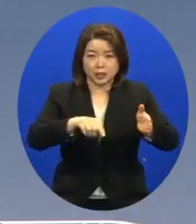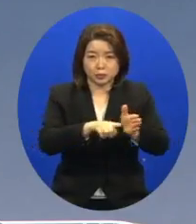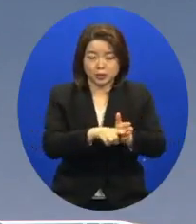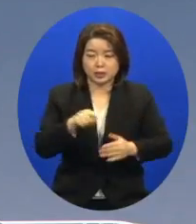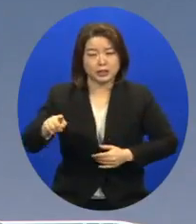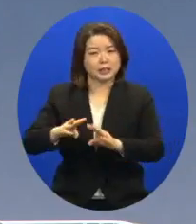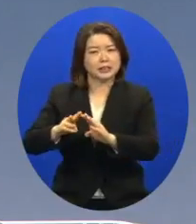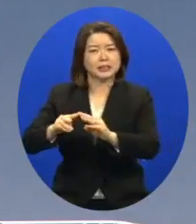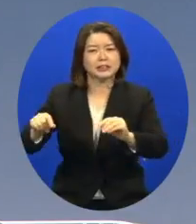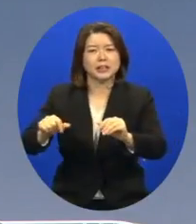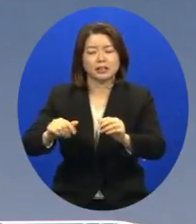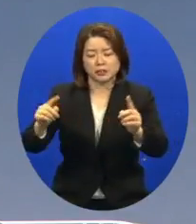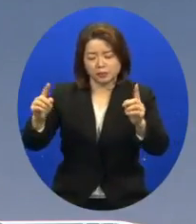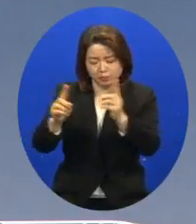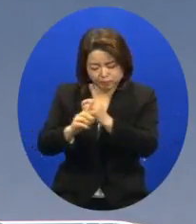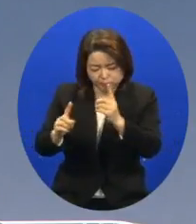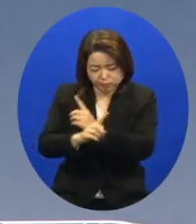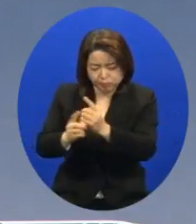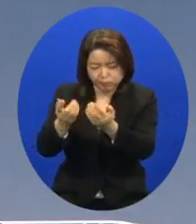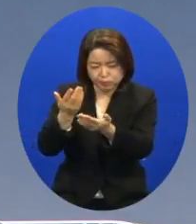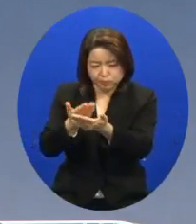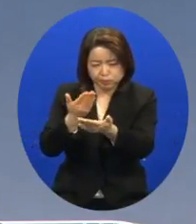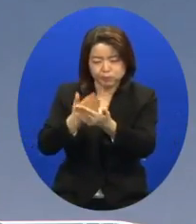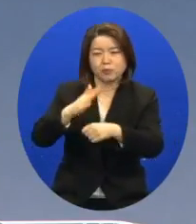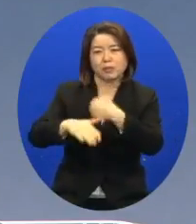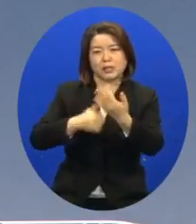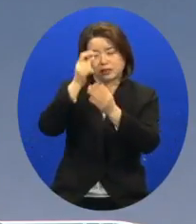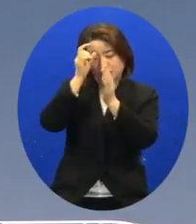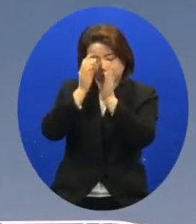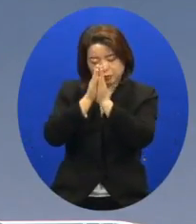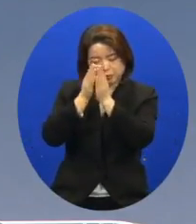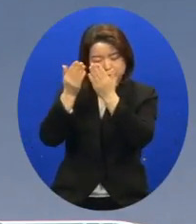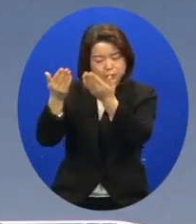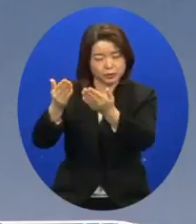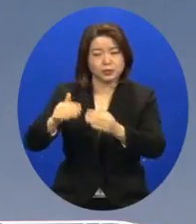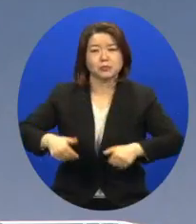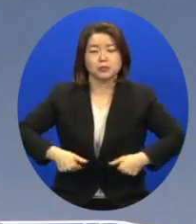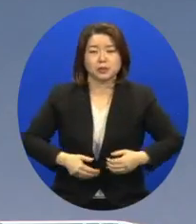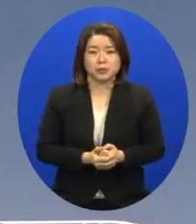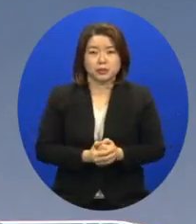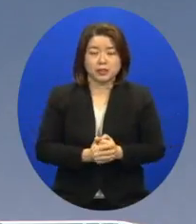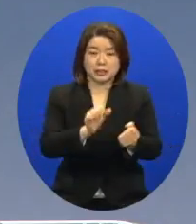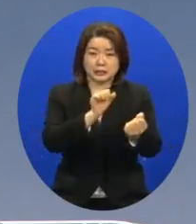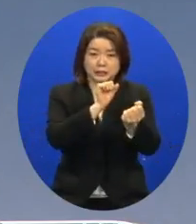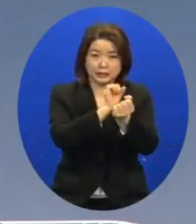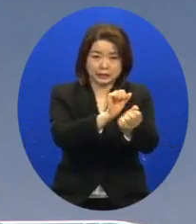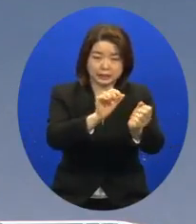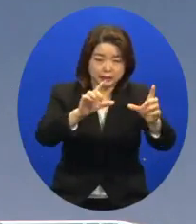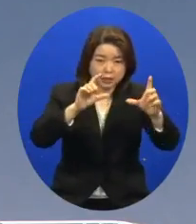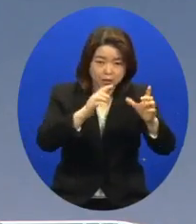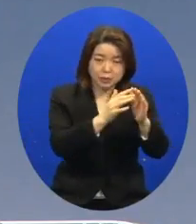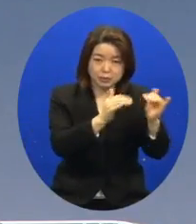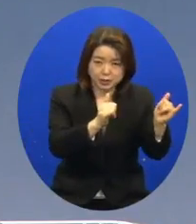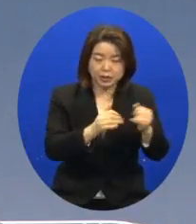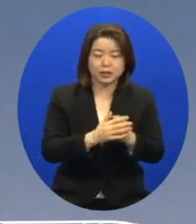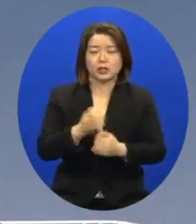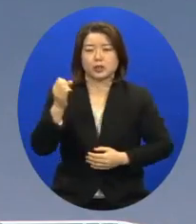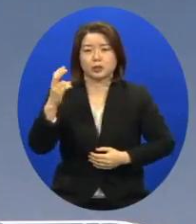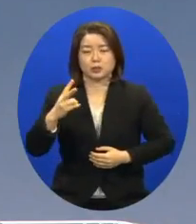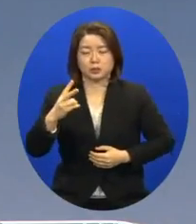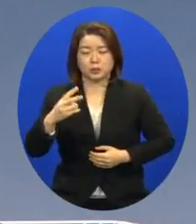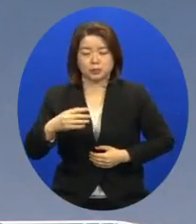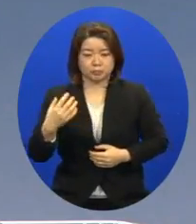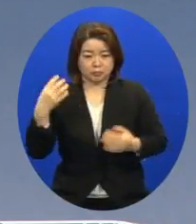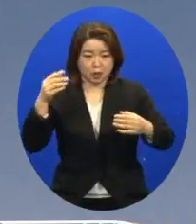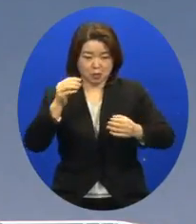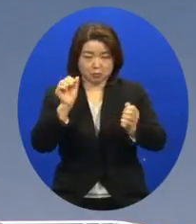고쳐 주시기를 하나님께 기도해야 하겠습니다 감염 자들을 물론이고 아 복음 당국과